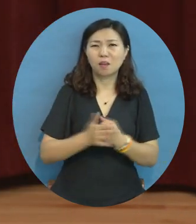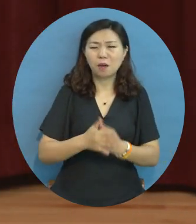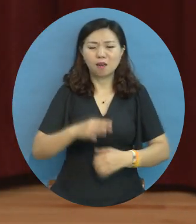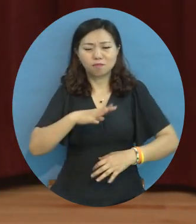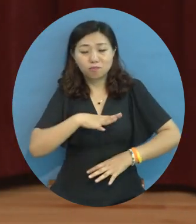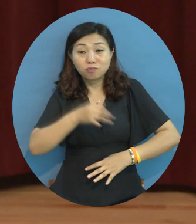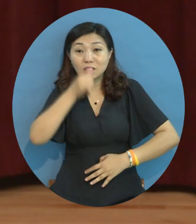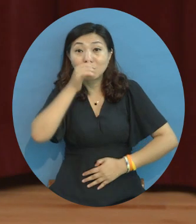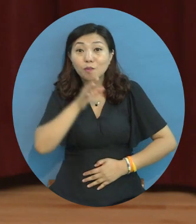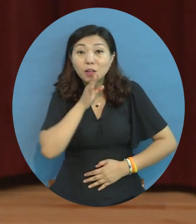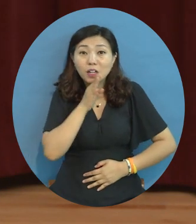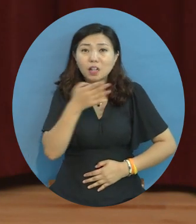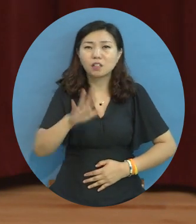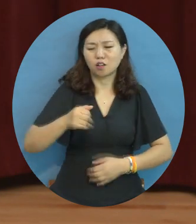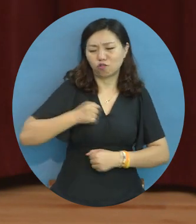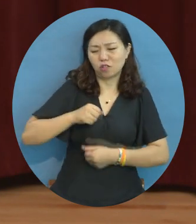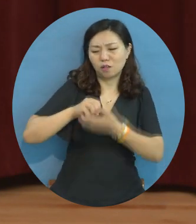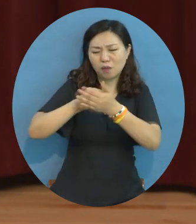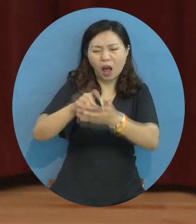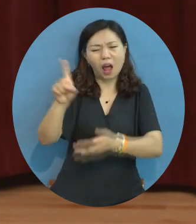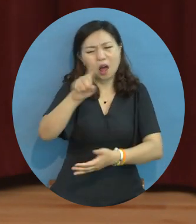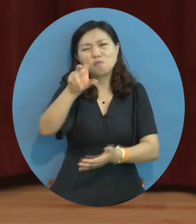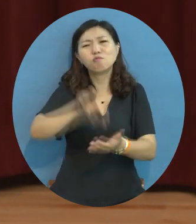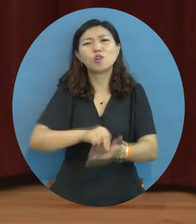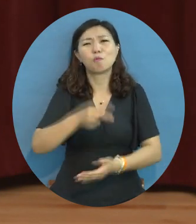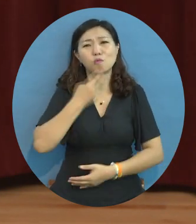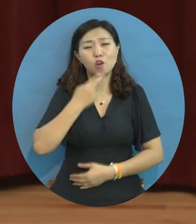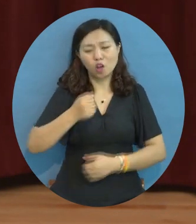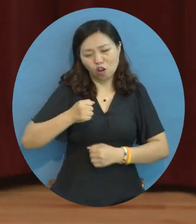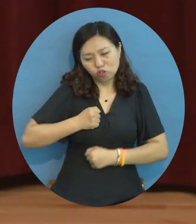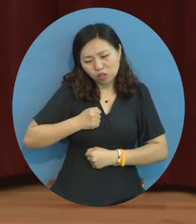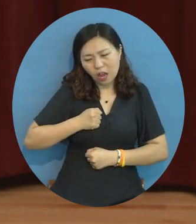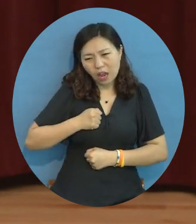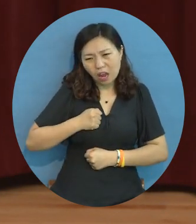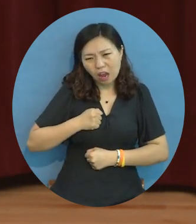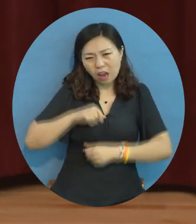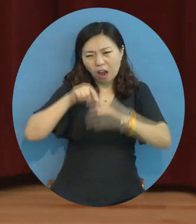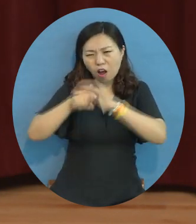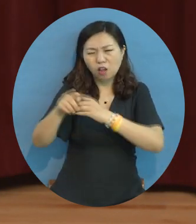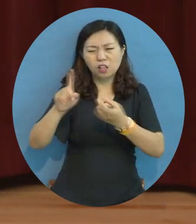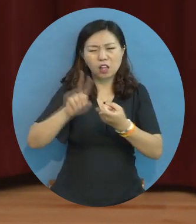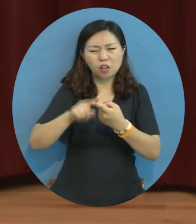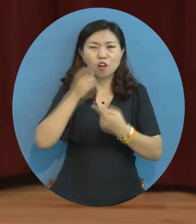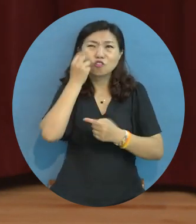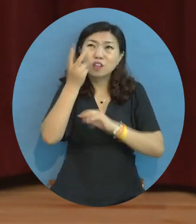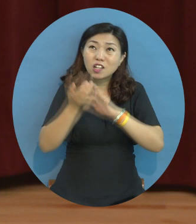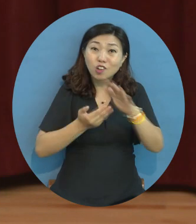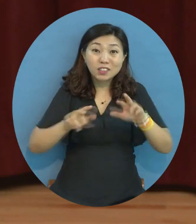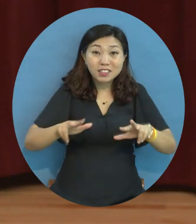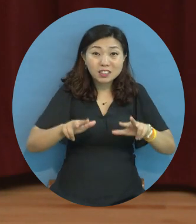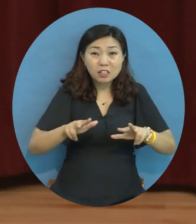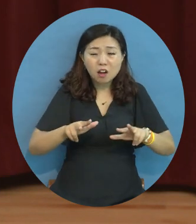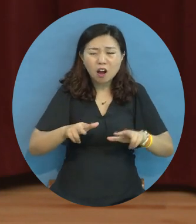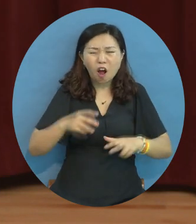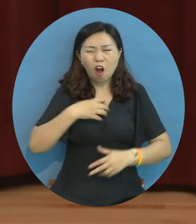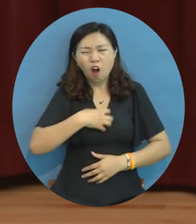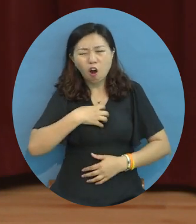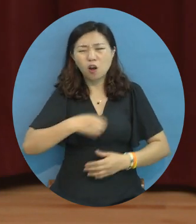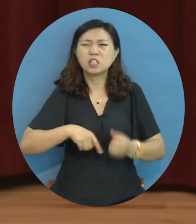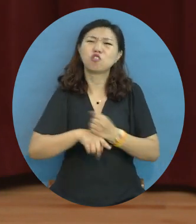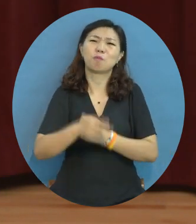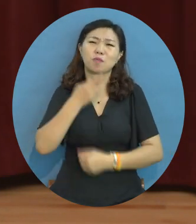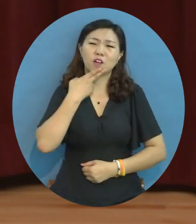없어. 그럼 군대 간다고 막 두 달 전부터 생각할 필요가 없어요. 군대 가는 날 아침까지